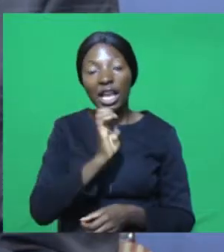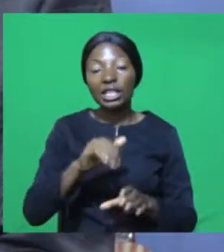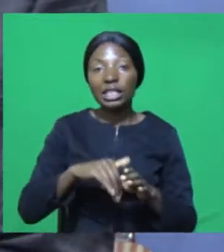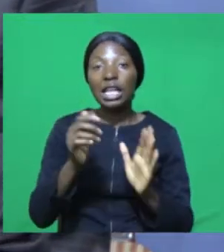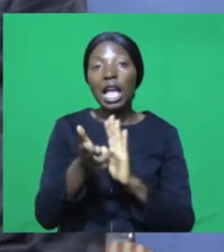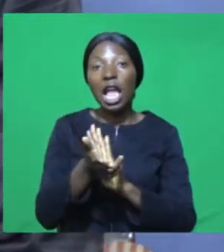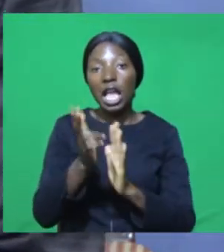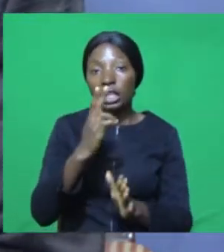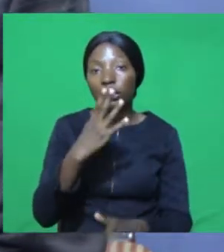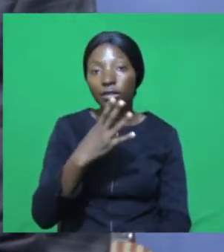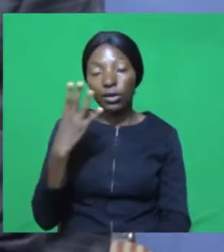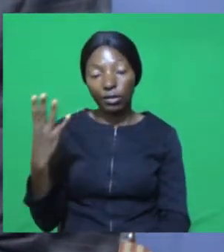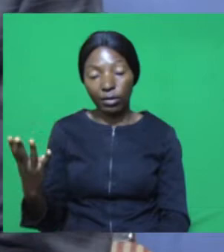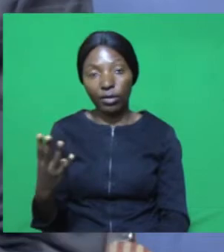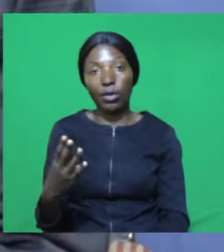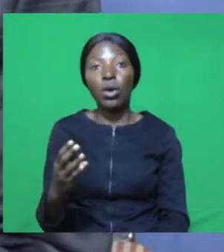1844. Oh,